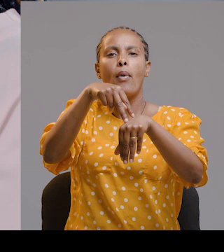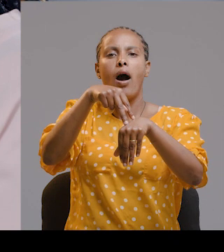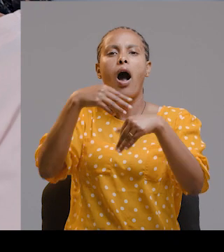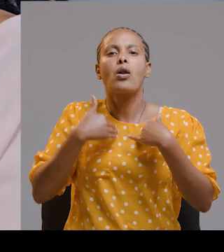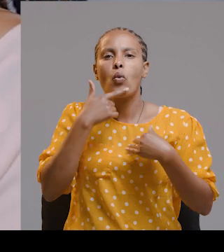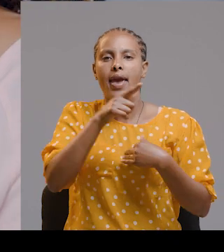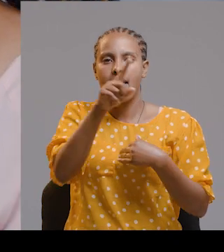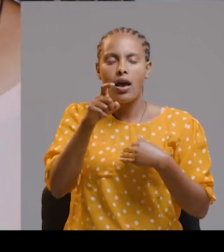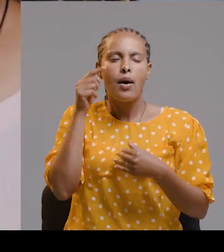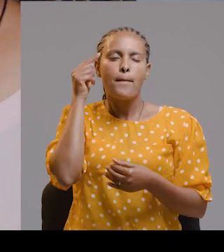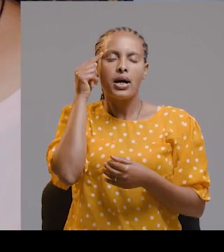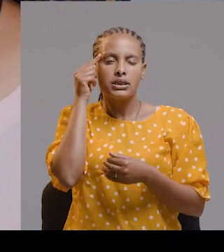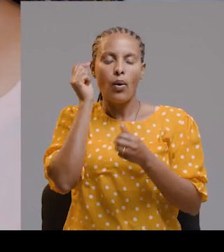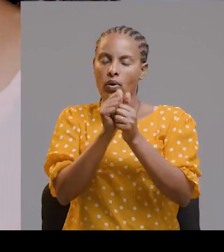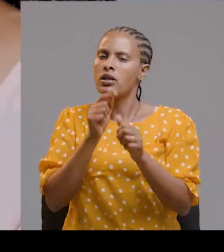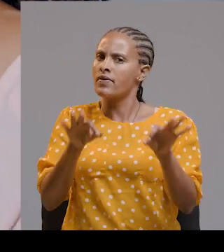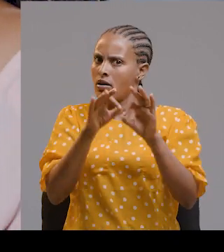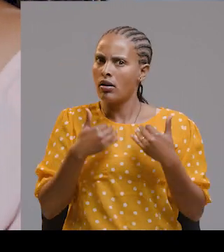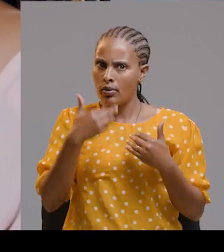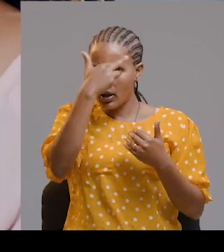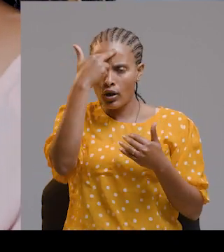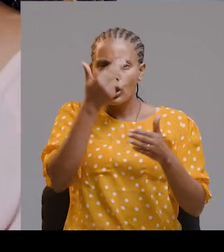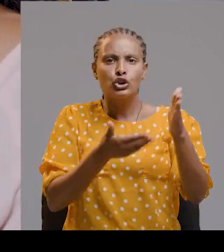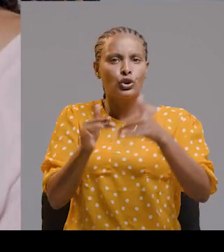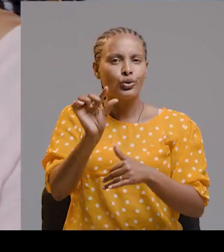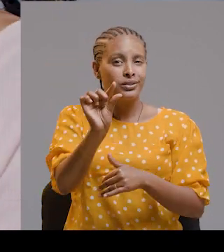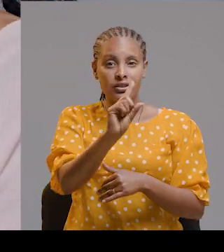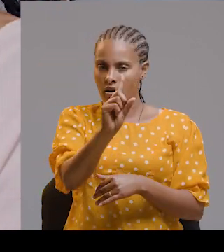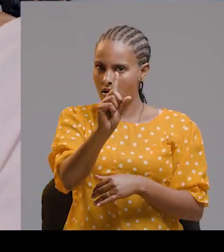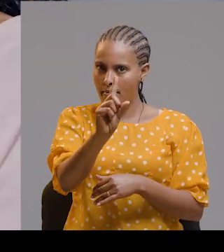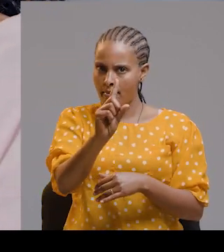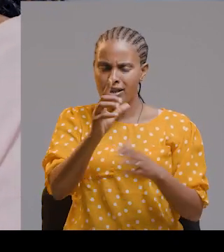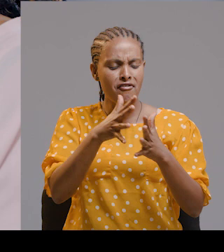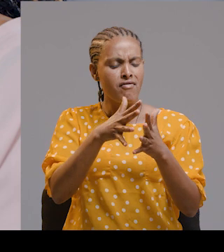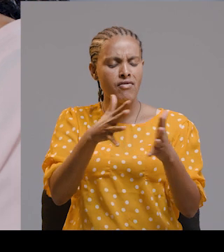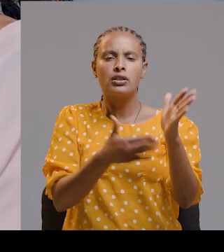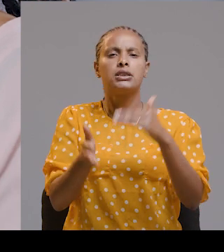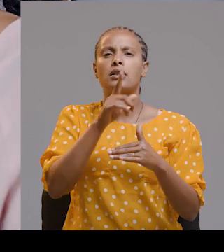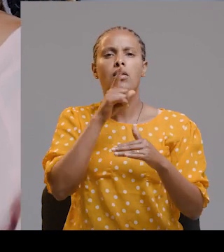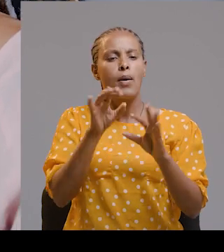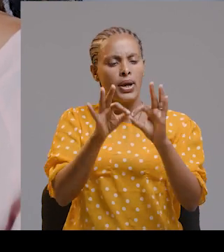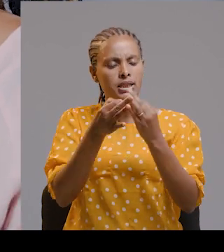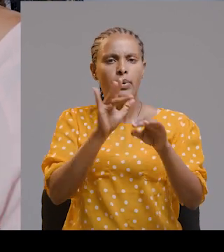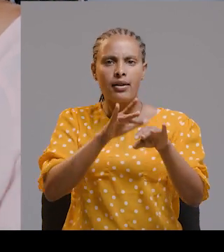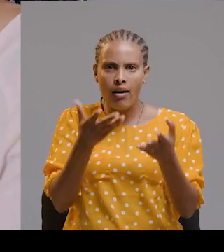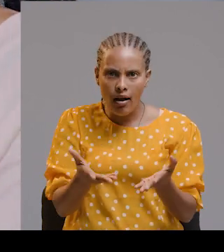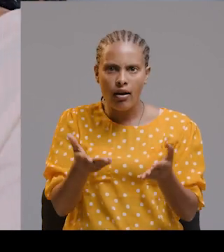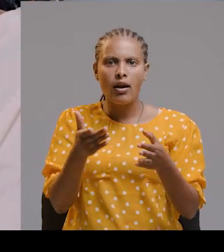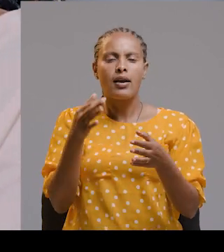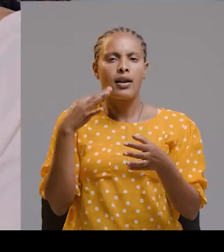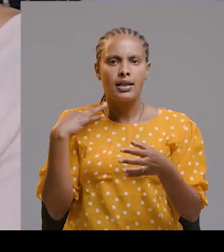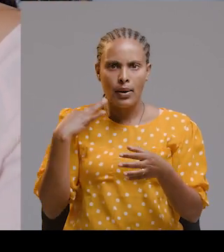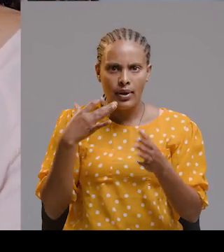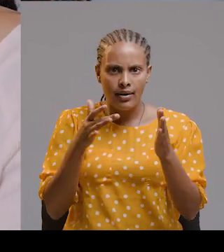ወይ የሚለውን ደሞ ማሰባብሮ ያስፈልጋል ማለት ነው ምክንያቱም ችግሩ ትንሽ አይደለም መጠነ ሰፊ ነው ቤተሰብን ይነካል